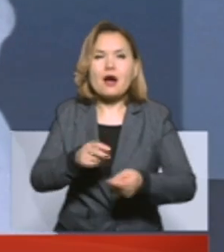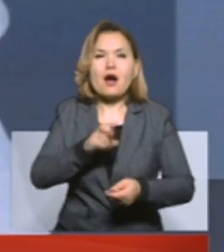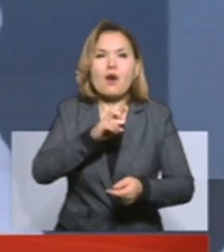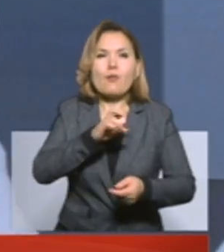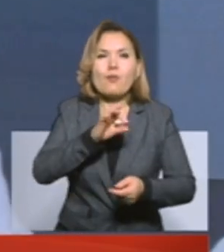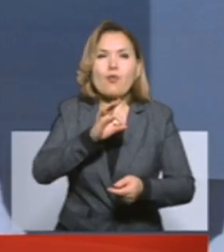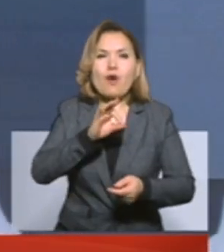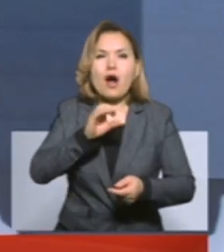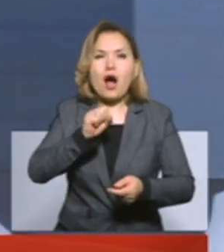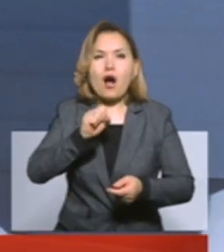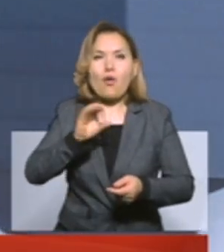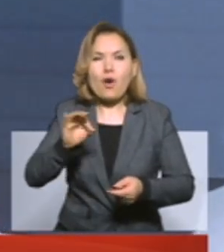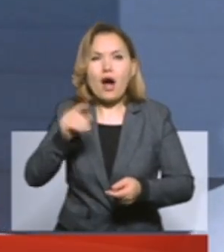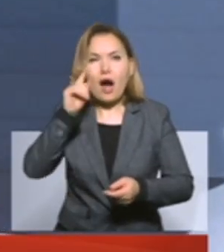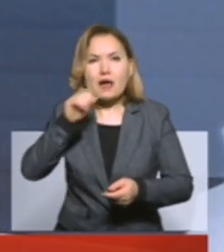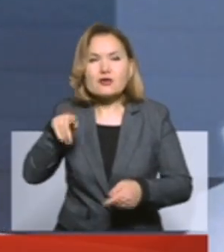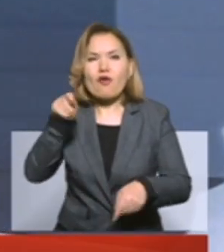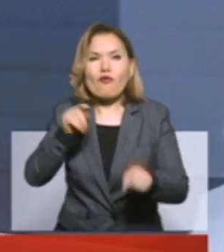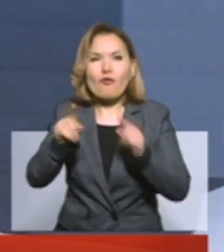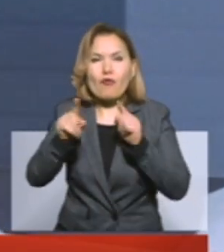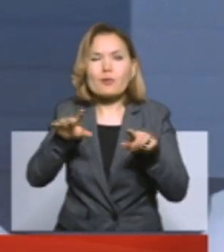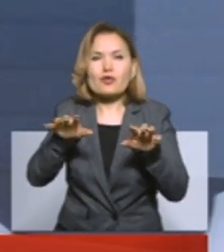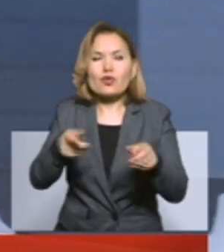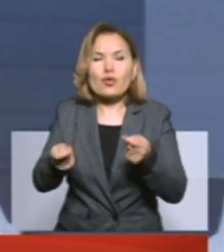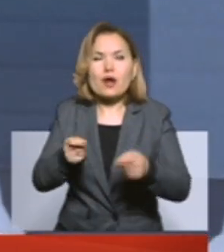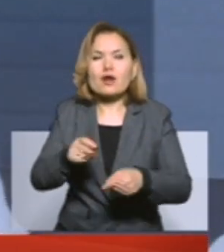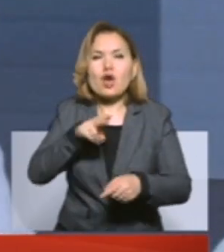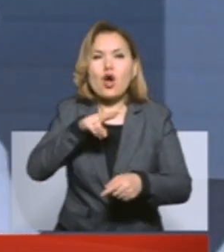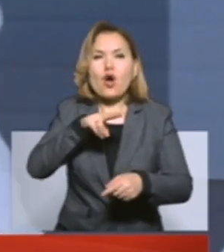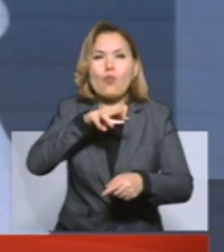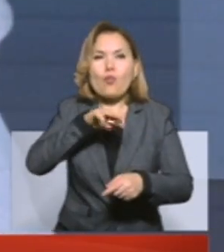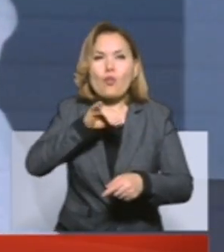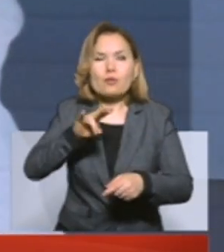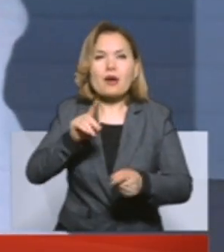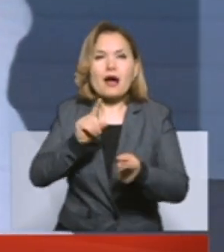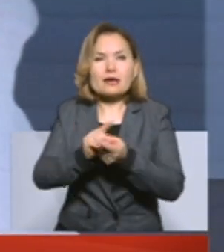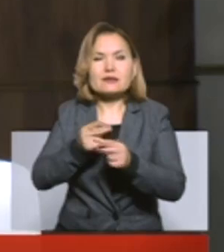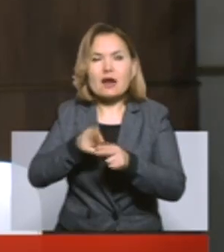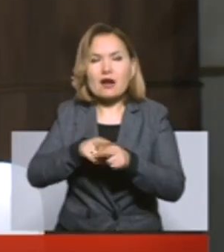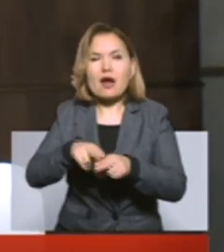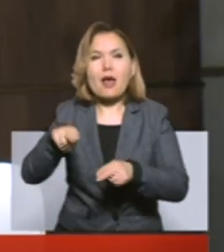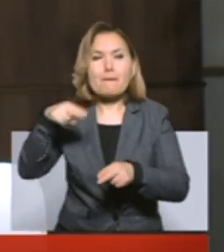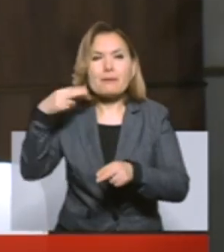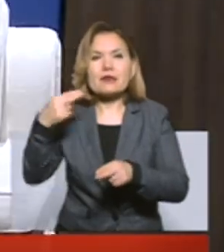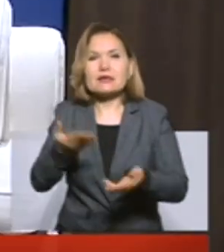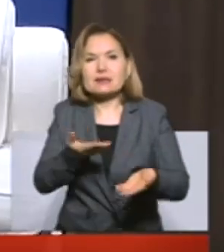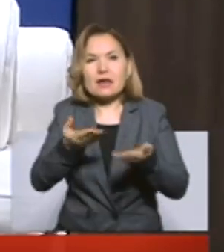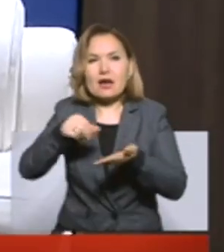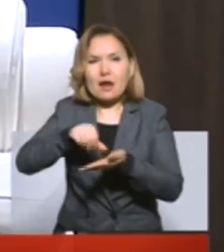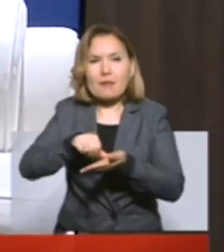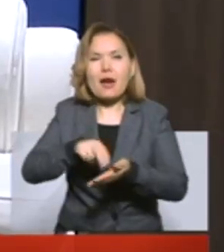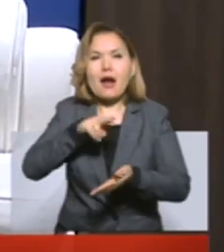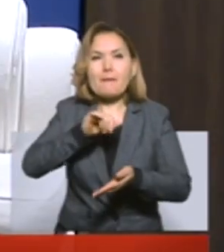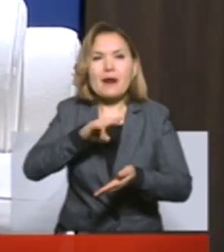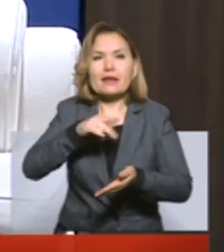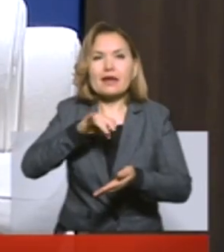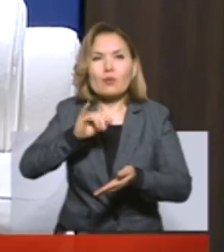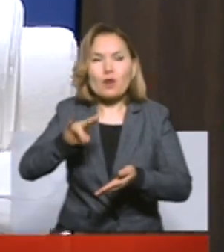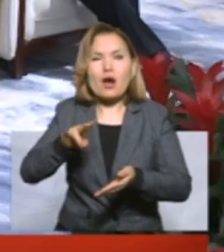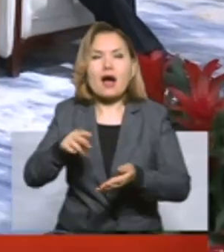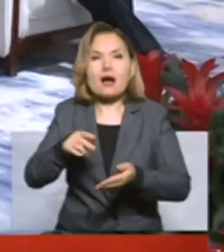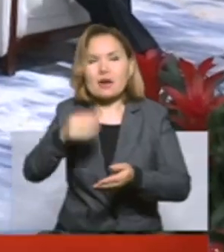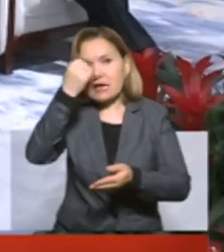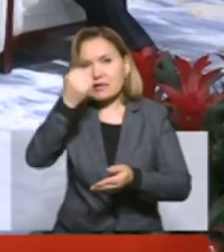Азия форум төрағасы Пан Ги Мунмен кездесті. Қазақстан президенті форумға қатысуға шақырған үшін Пан Ги Мунға ризашылығын